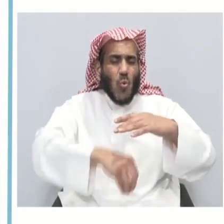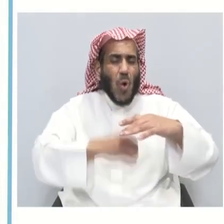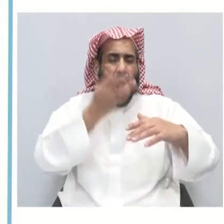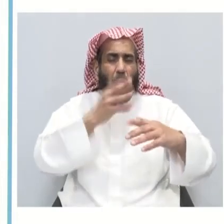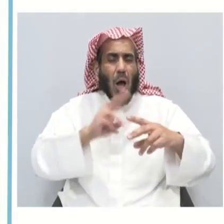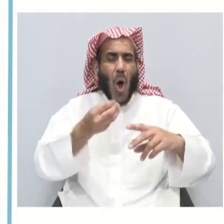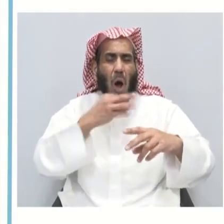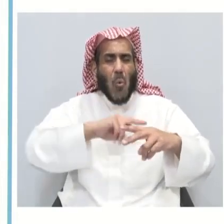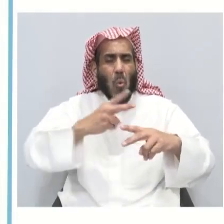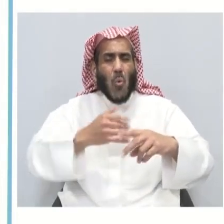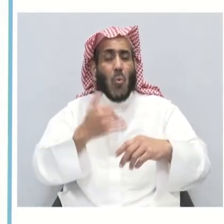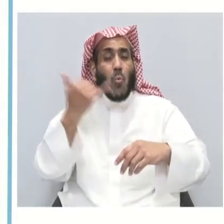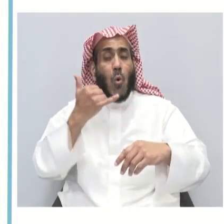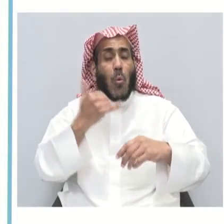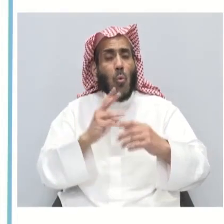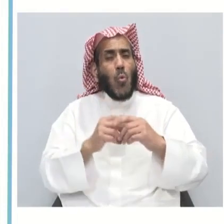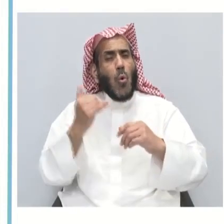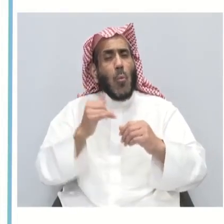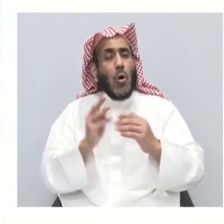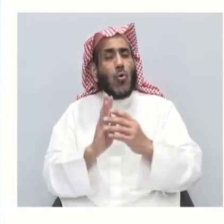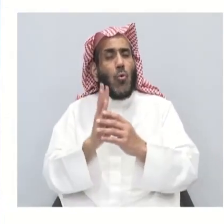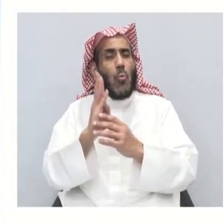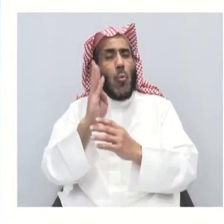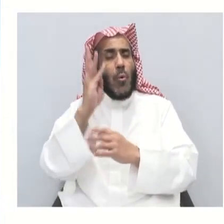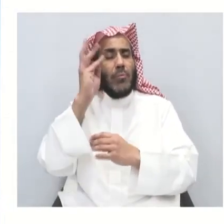والمواد الغذائية اللازمة للنمو.